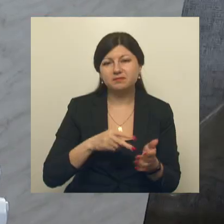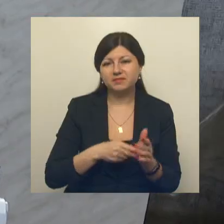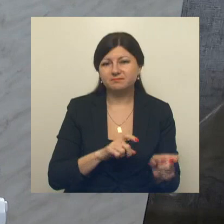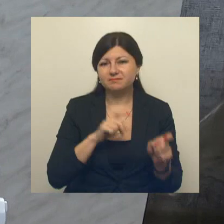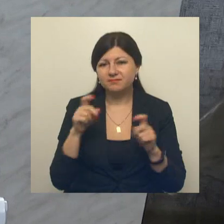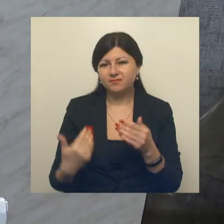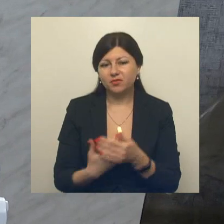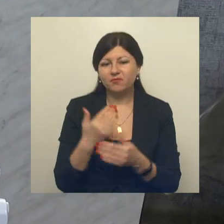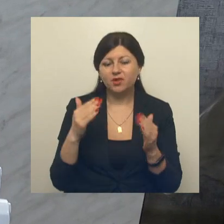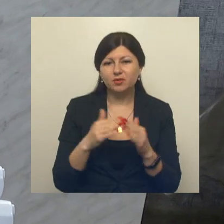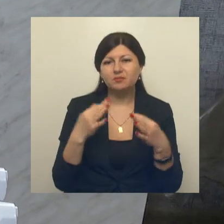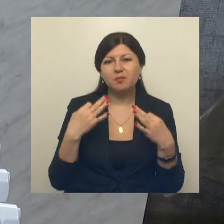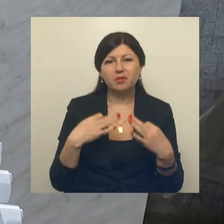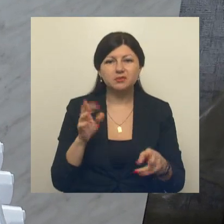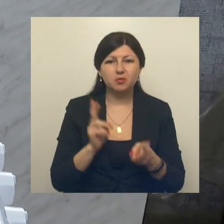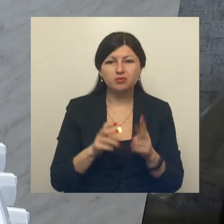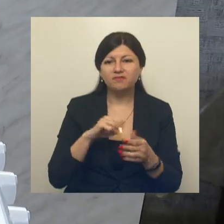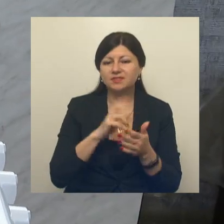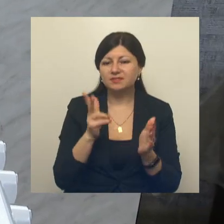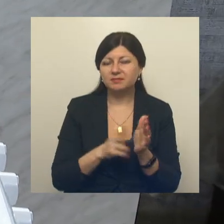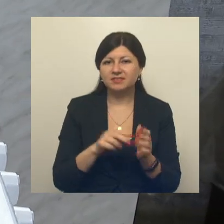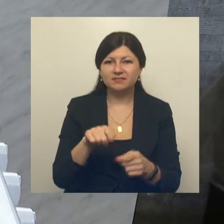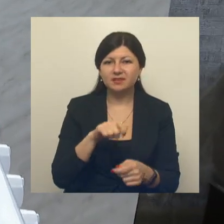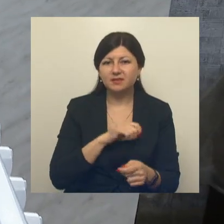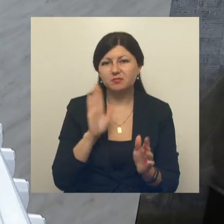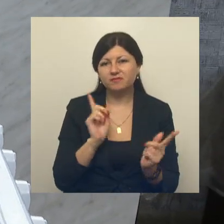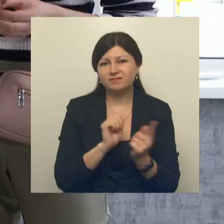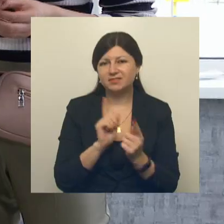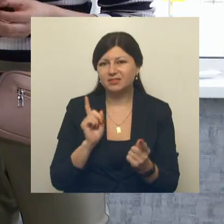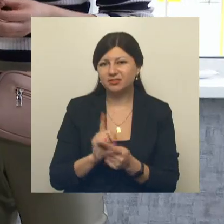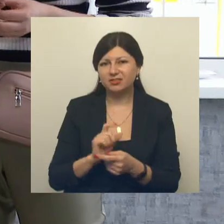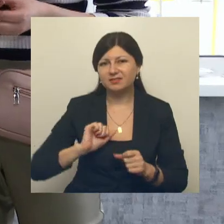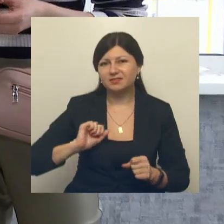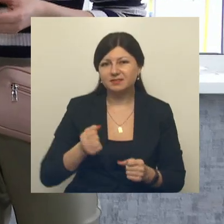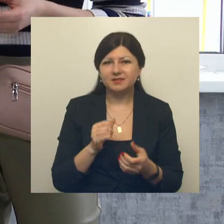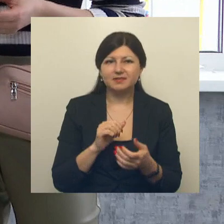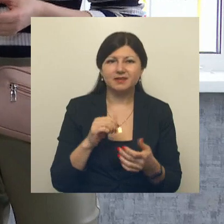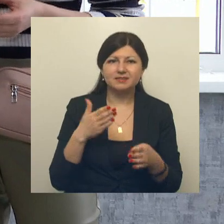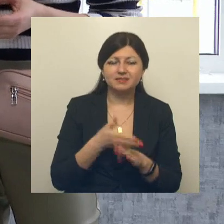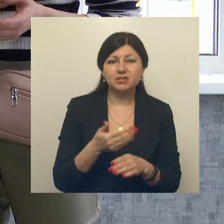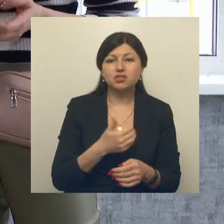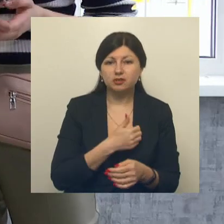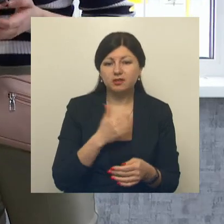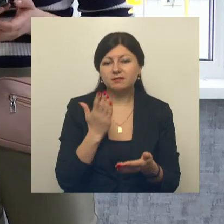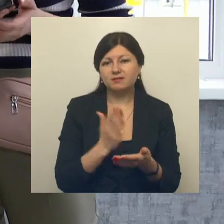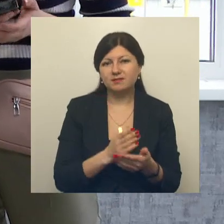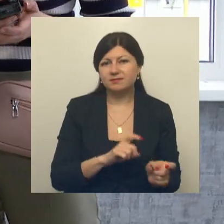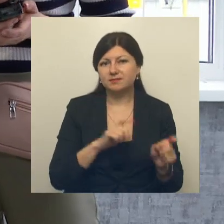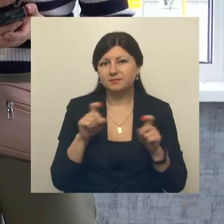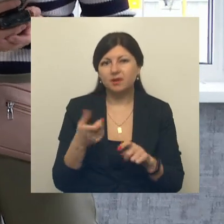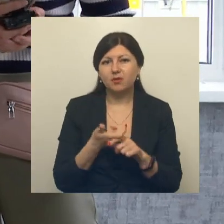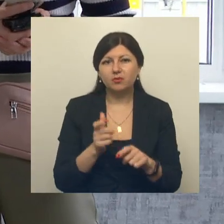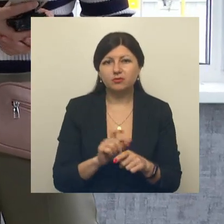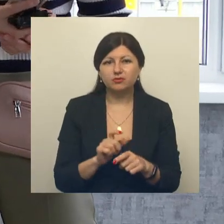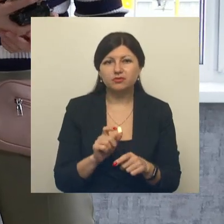дом. На просторной кухне 18 квадратов будут встречать гостей. Желание есть заехать, потому что очень удобно.